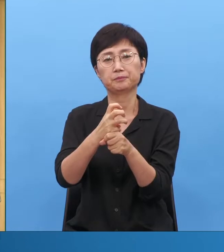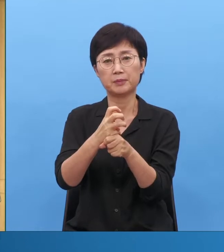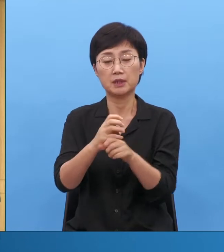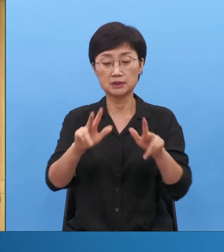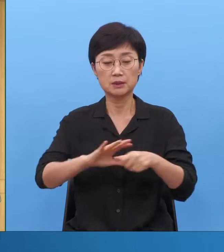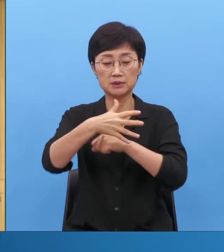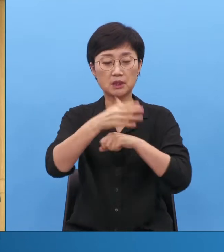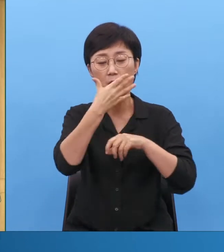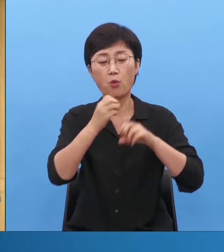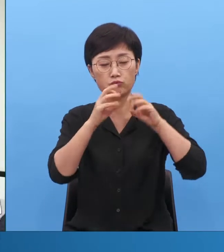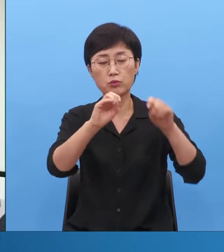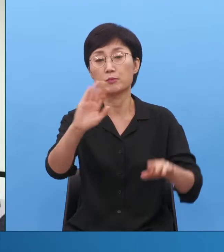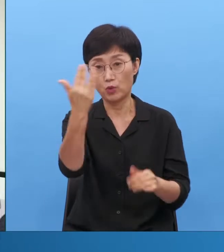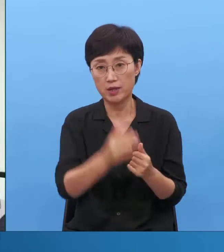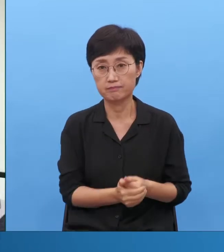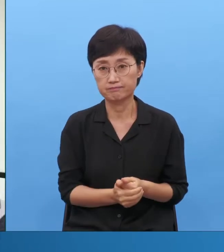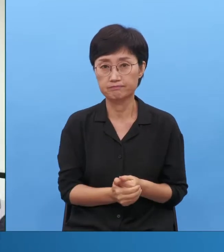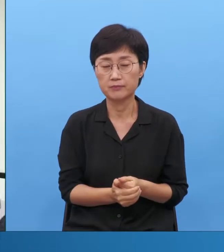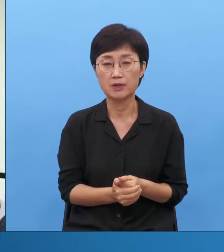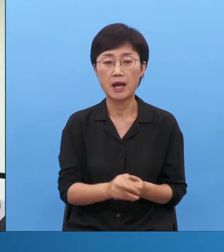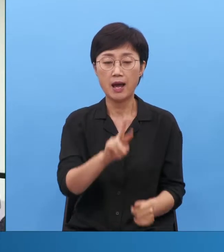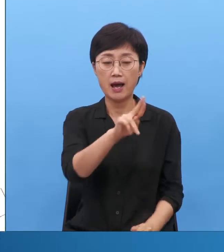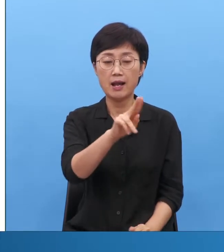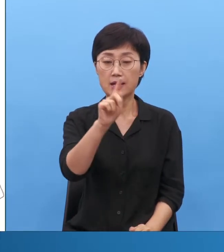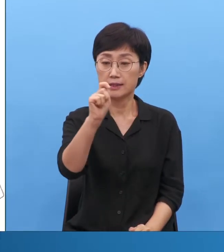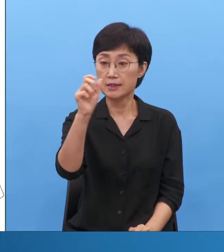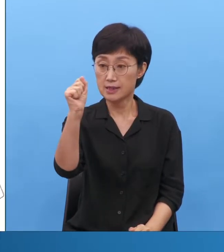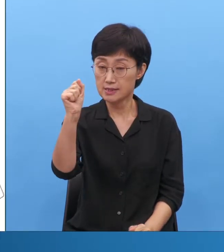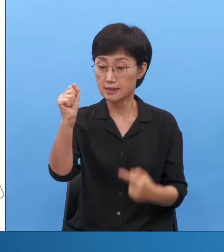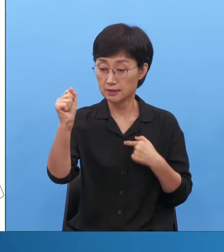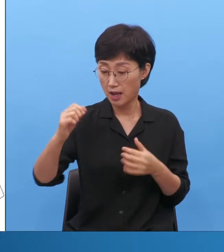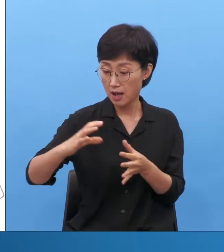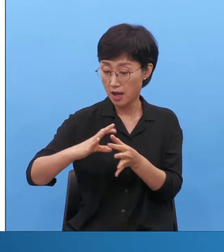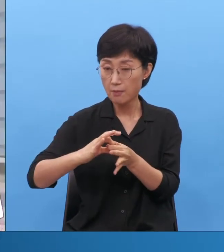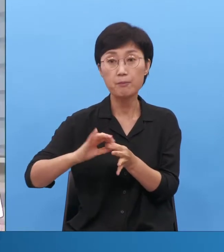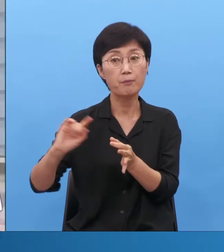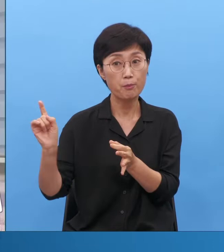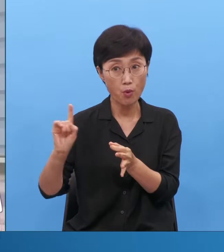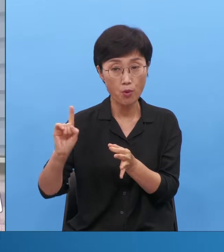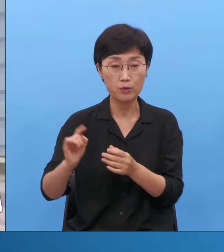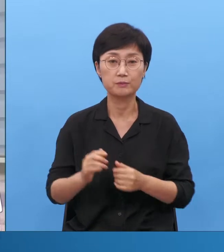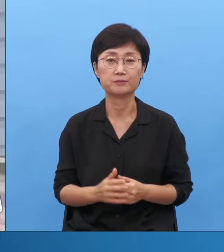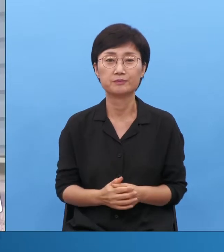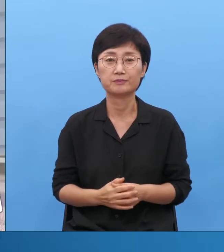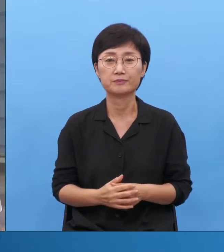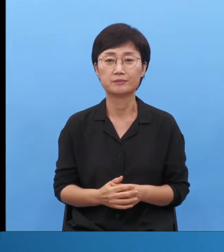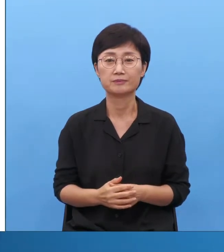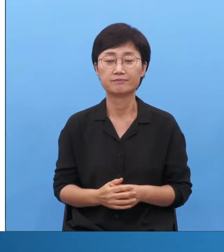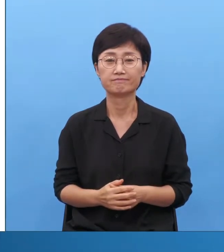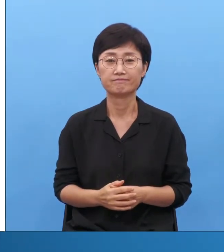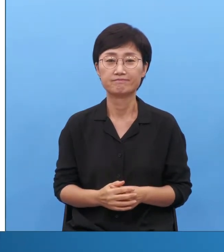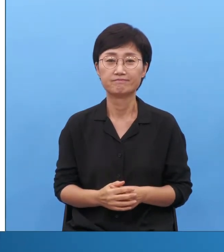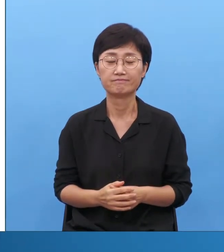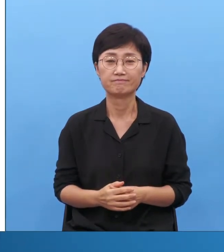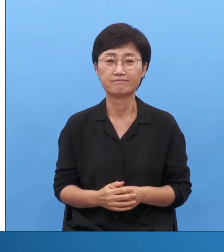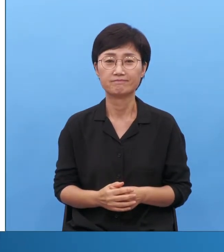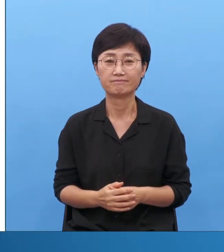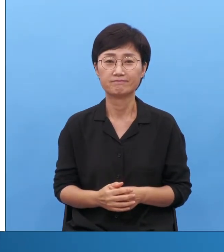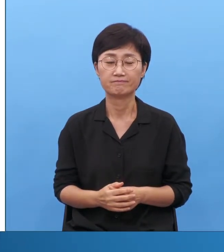나에게는 RTS란 나에게 RTS는 나에게 RTS란 나에게 있어서 RTS란